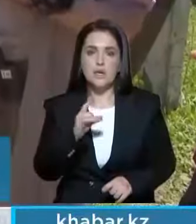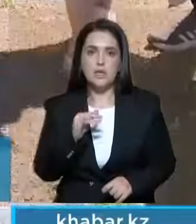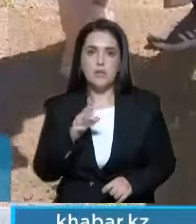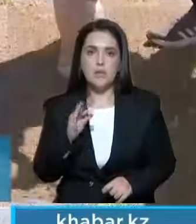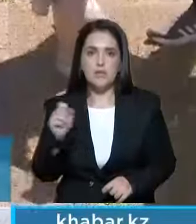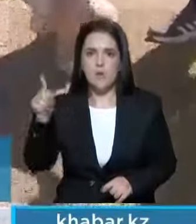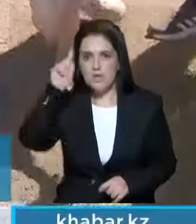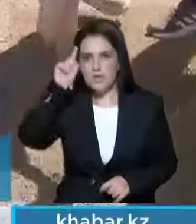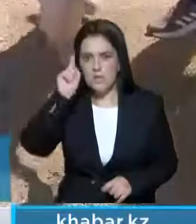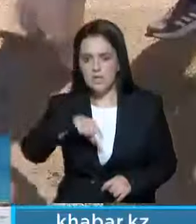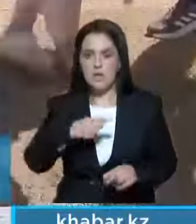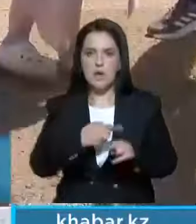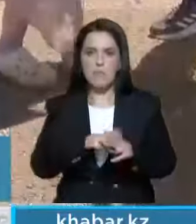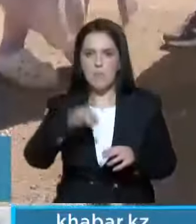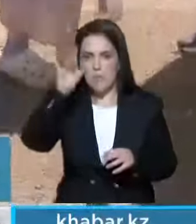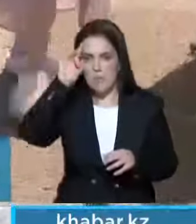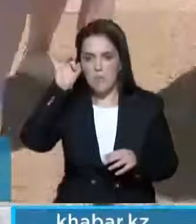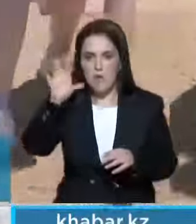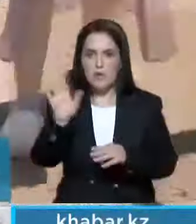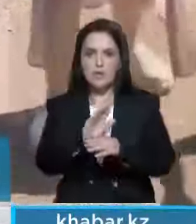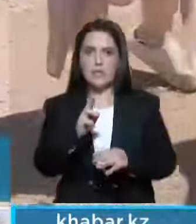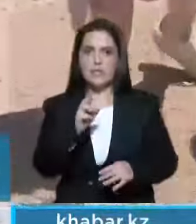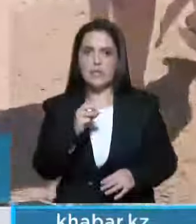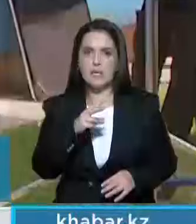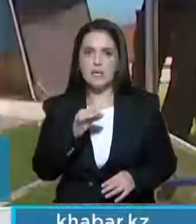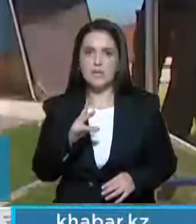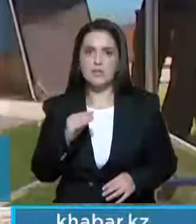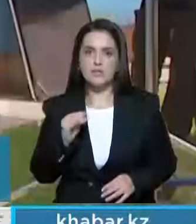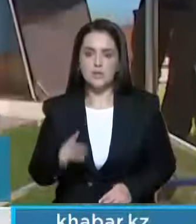нашему зрителю по достаточно популярному сериалу «Келинжан».